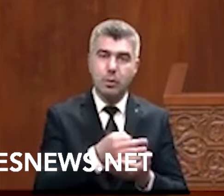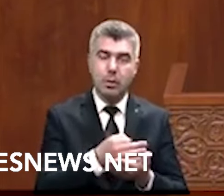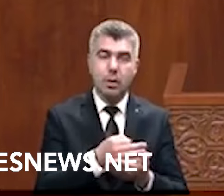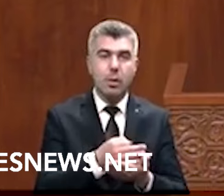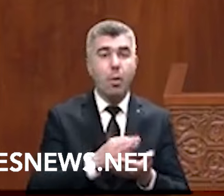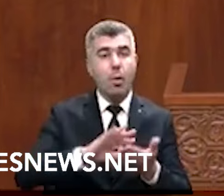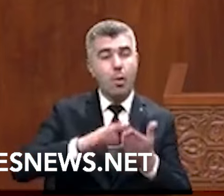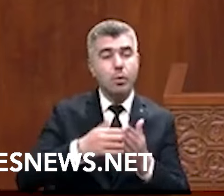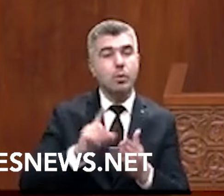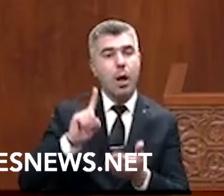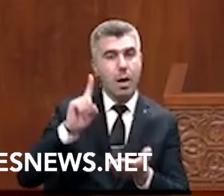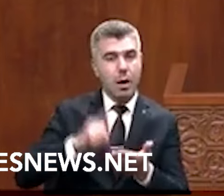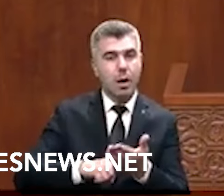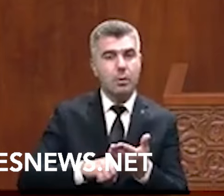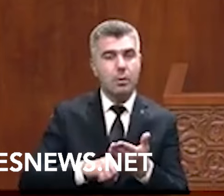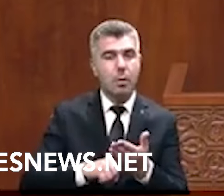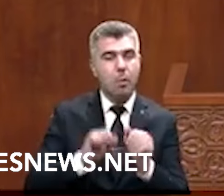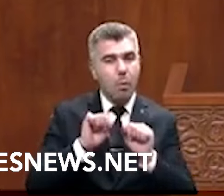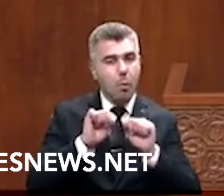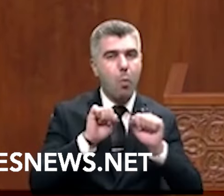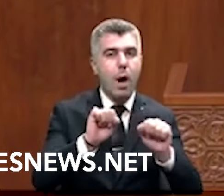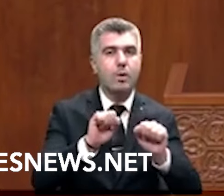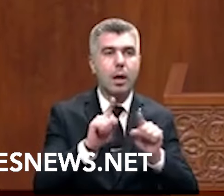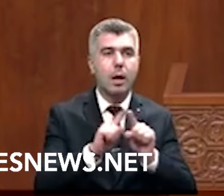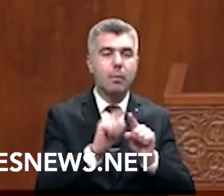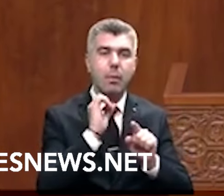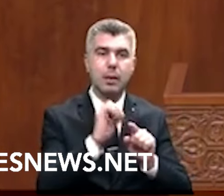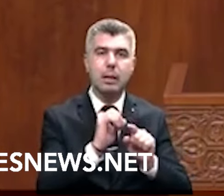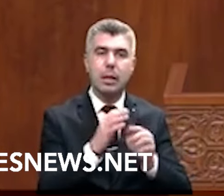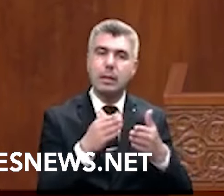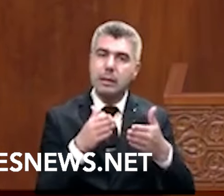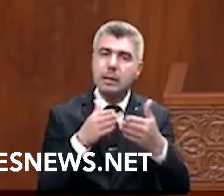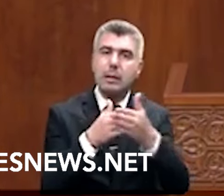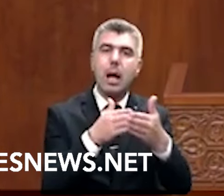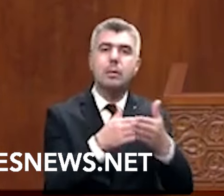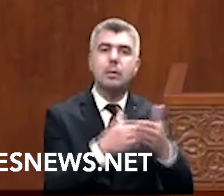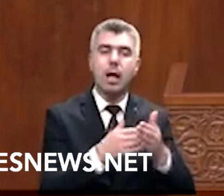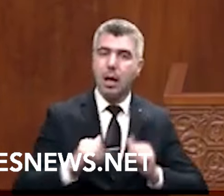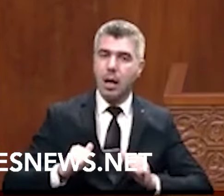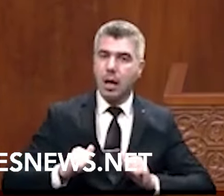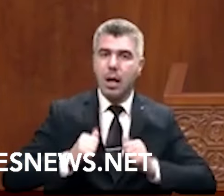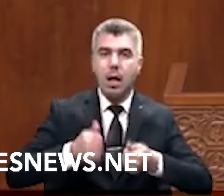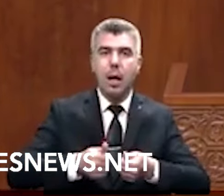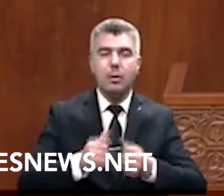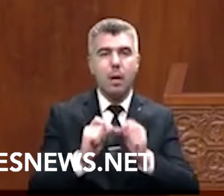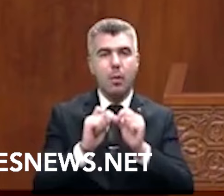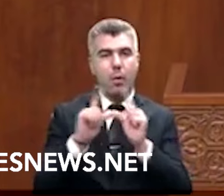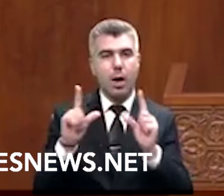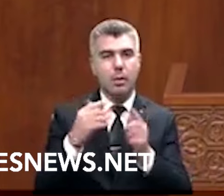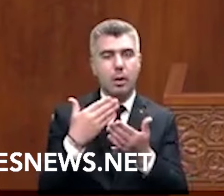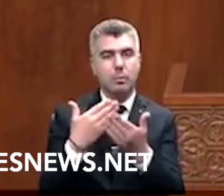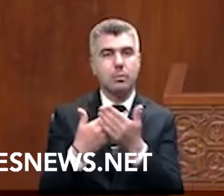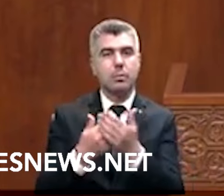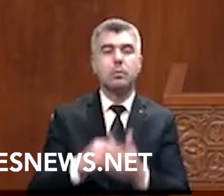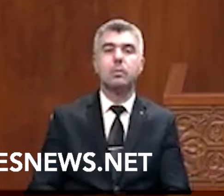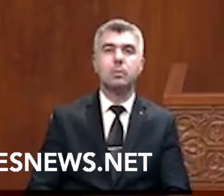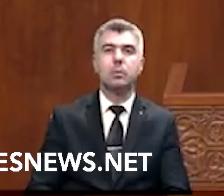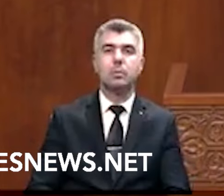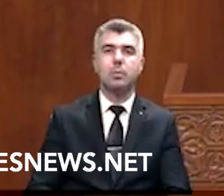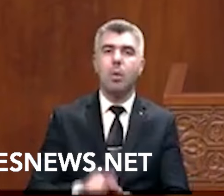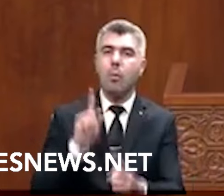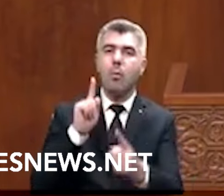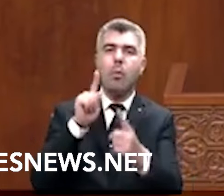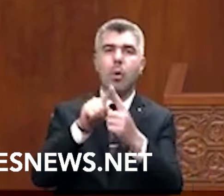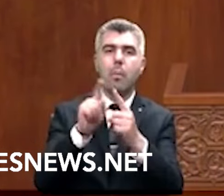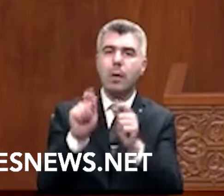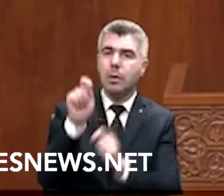ذلك واجهتم التحديات بعزيمه وحزم وبارا وجراه وباشرت وباشرت